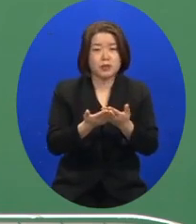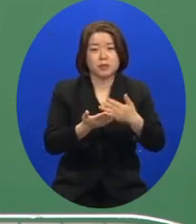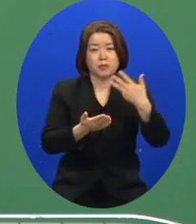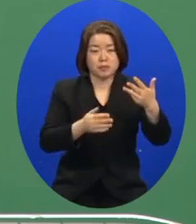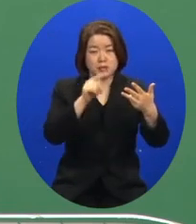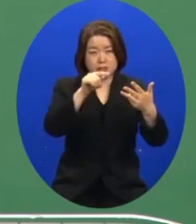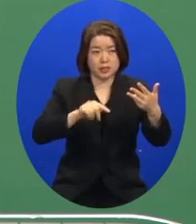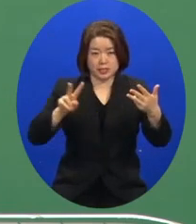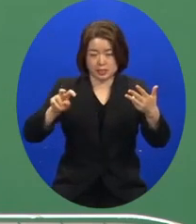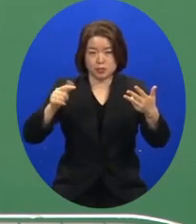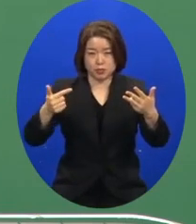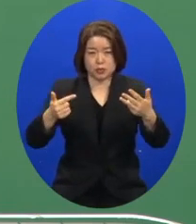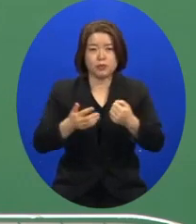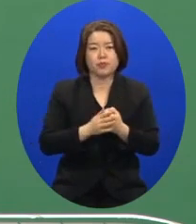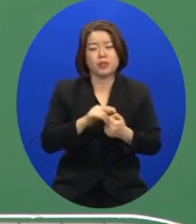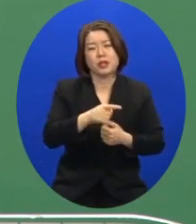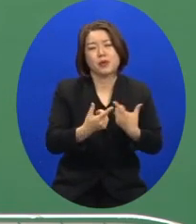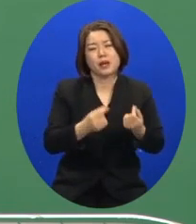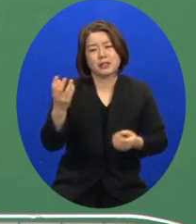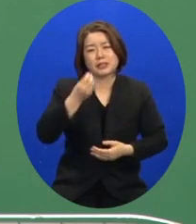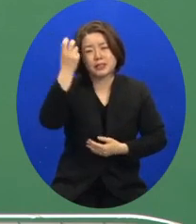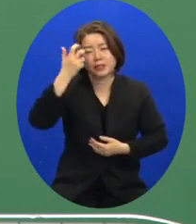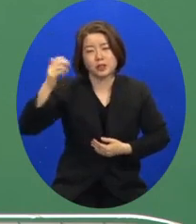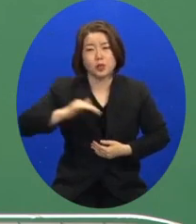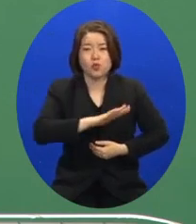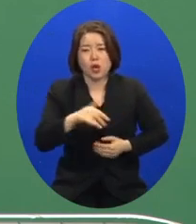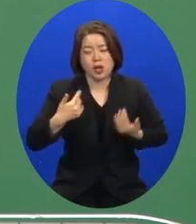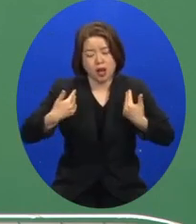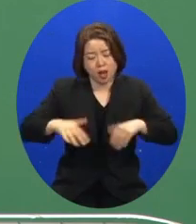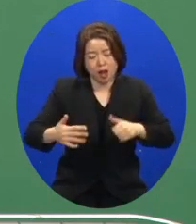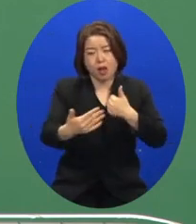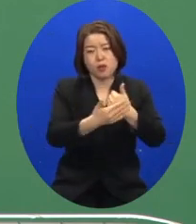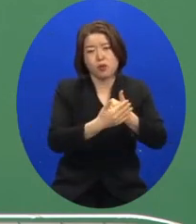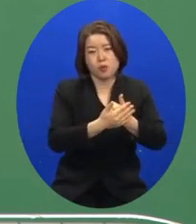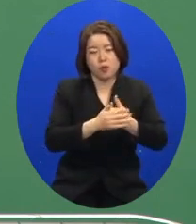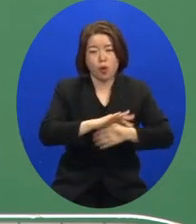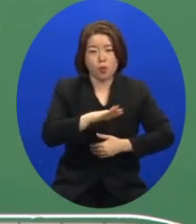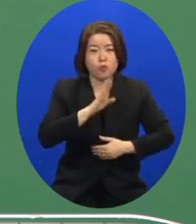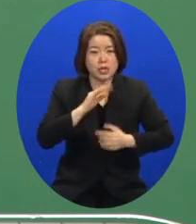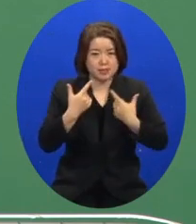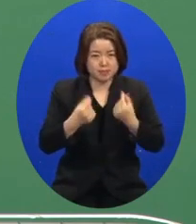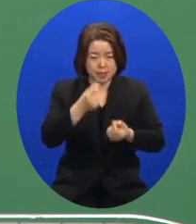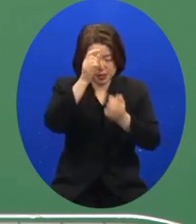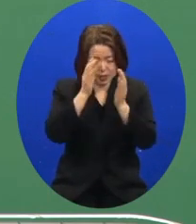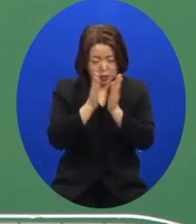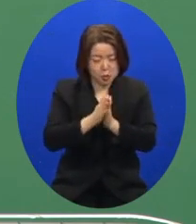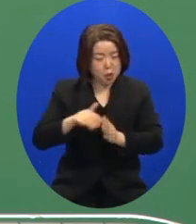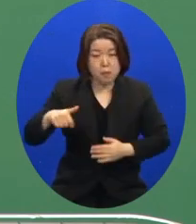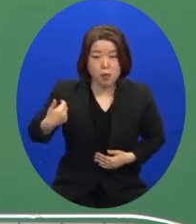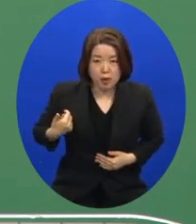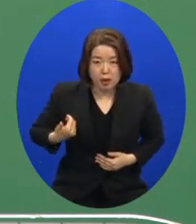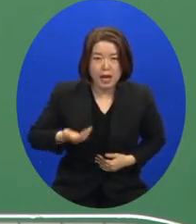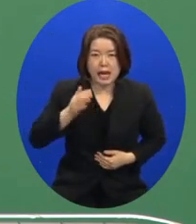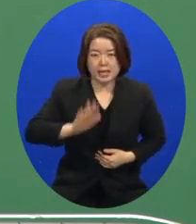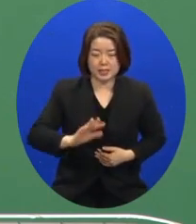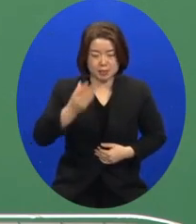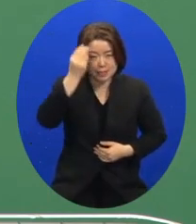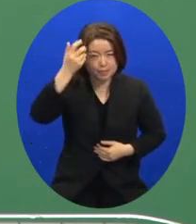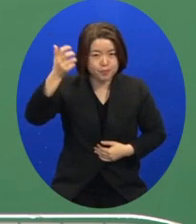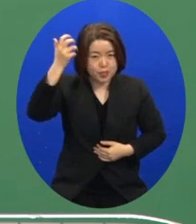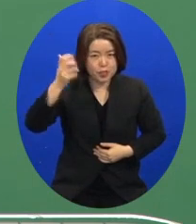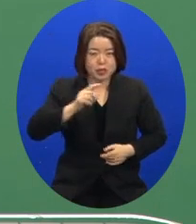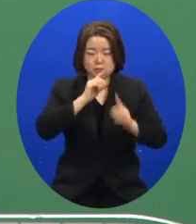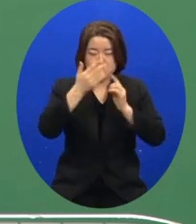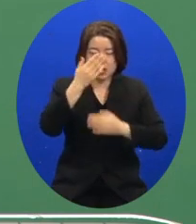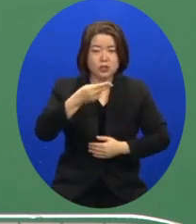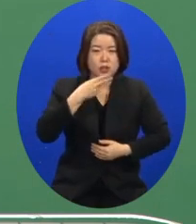같이 성령도 우리의 연약함을 도우시나니 우리는 마땅히 기도할 바를 알지 못하나 오직 성령이 말할